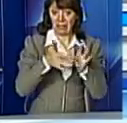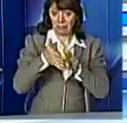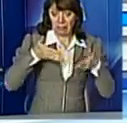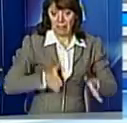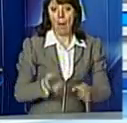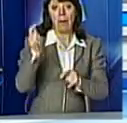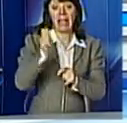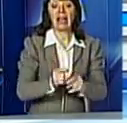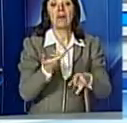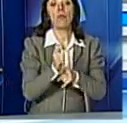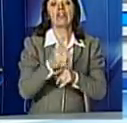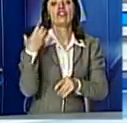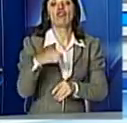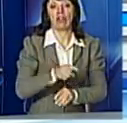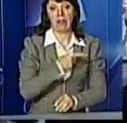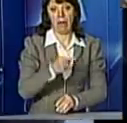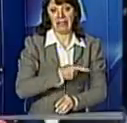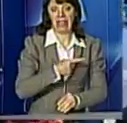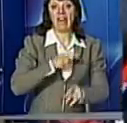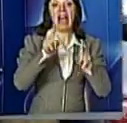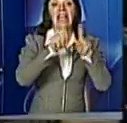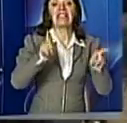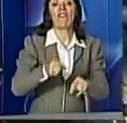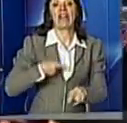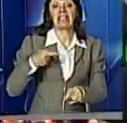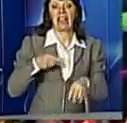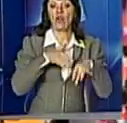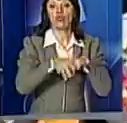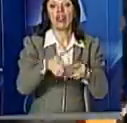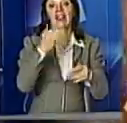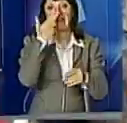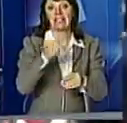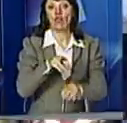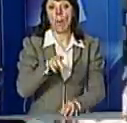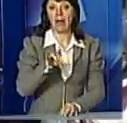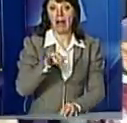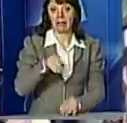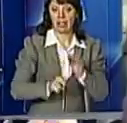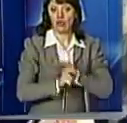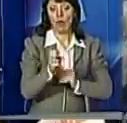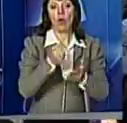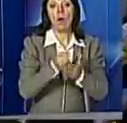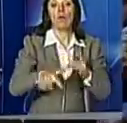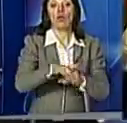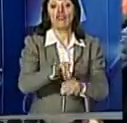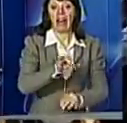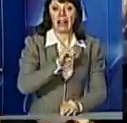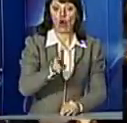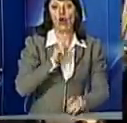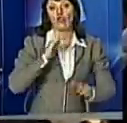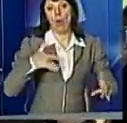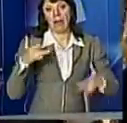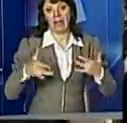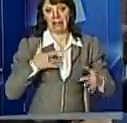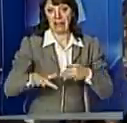майстрів з усього регіону звіздарі традиційно рушили від домініканського собору площею ринок до Оперного театру попереду ходи